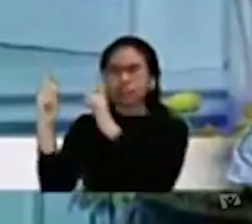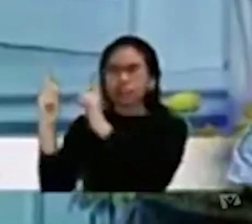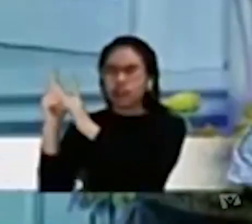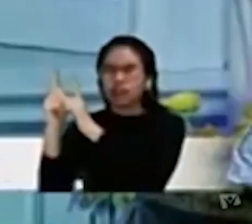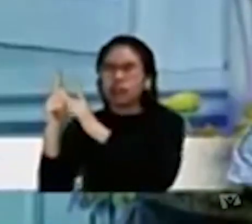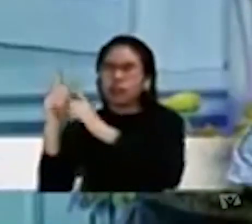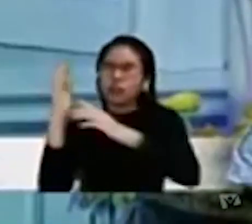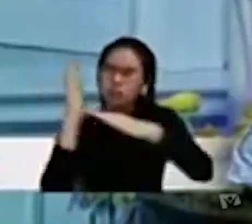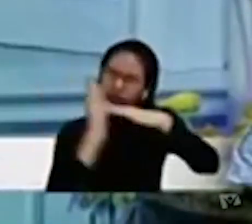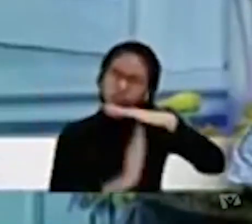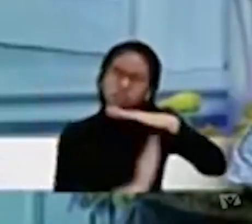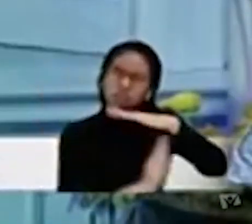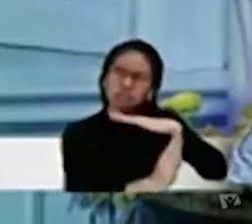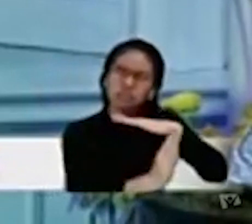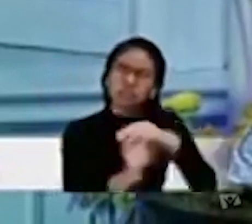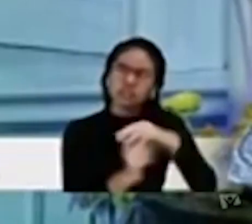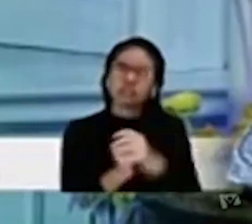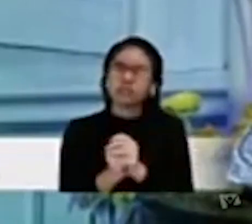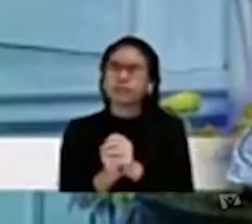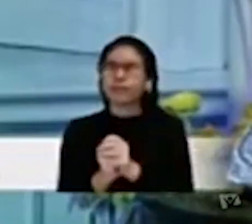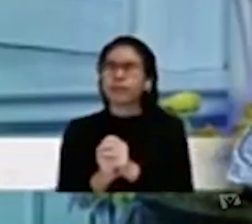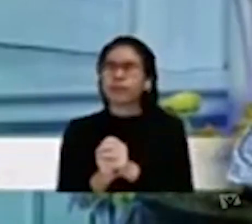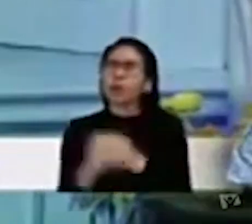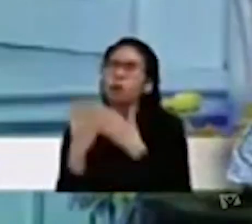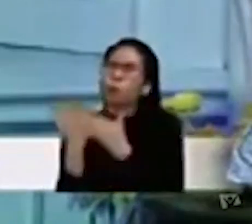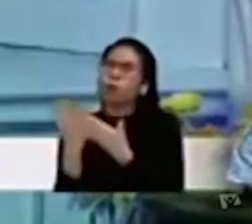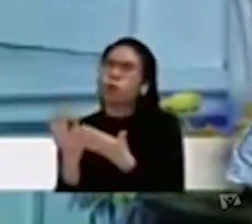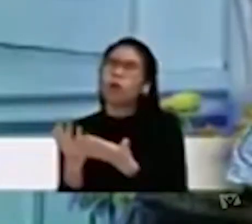dan memohon ampun atas segala pelanggaran dan dosa.